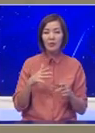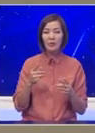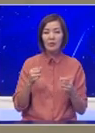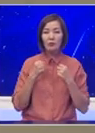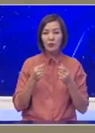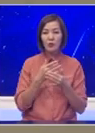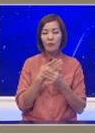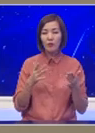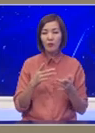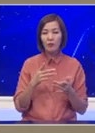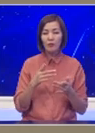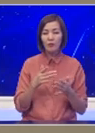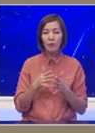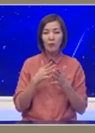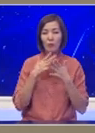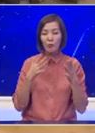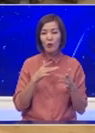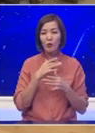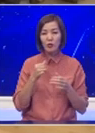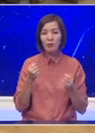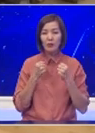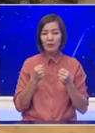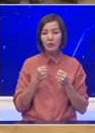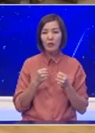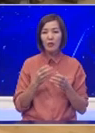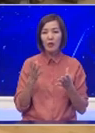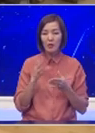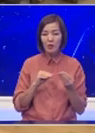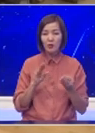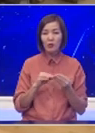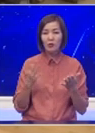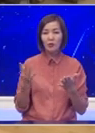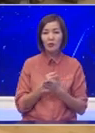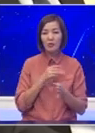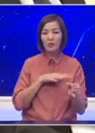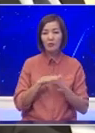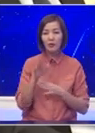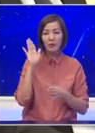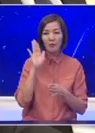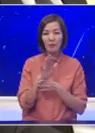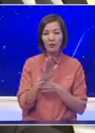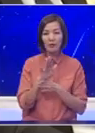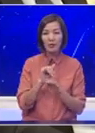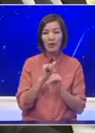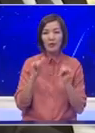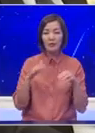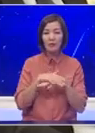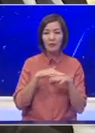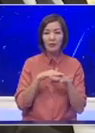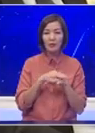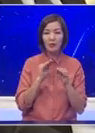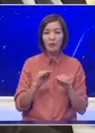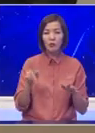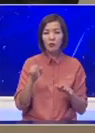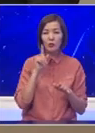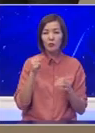более 22 тысяч спортсменов. Еще одно достижение Алматинской области – исполнение поручения главы государства развивать массовый и